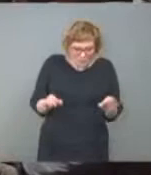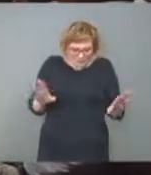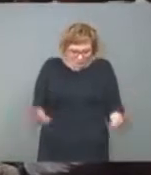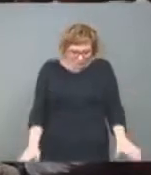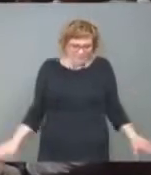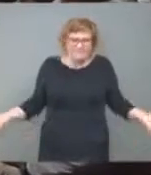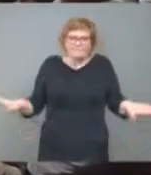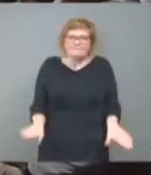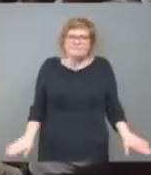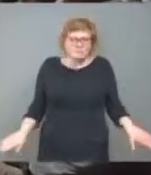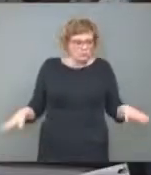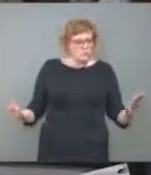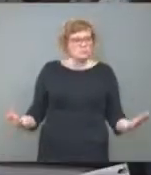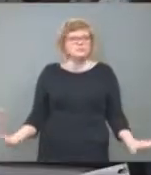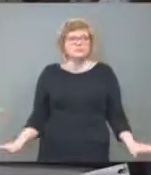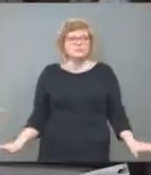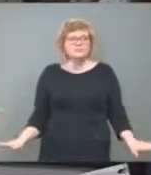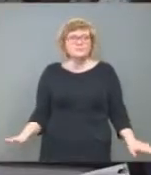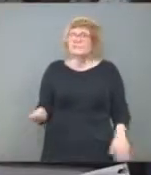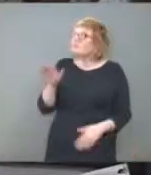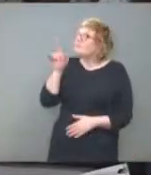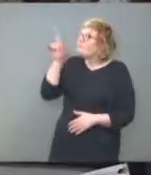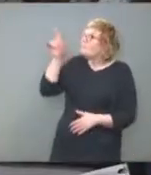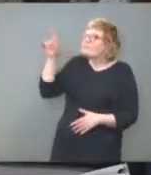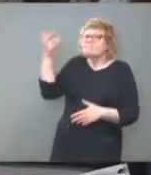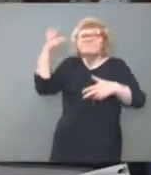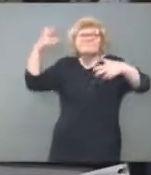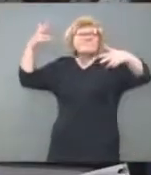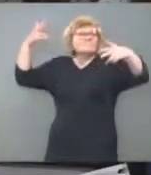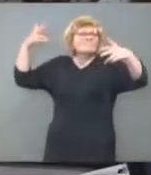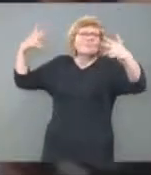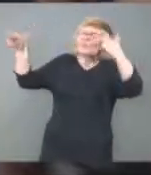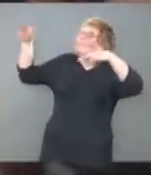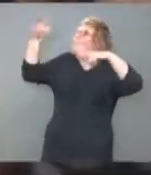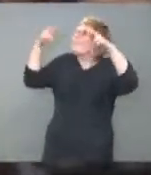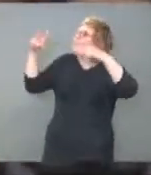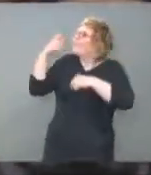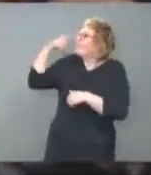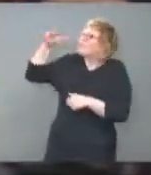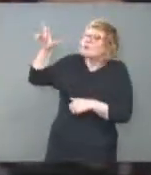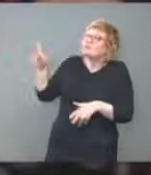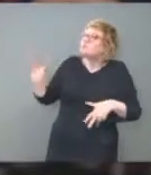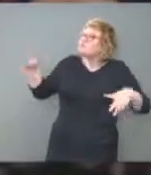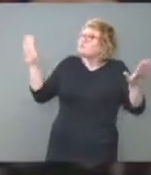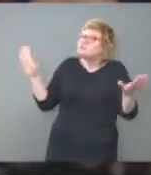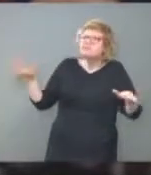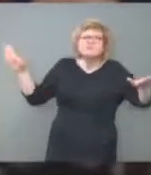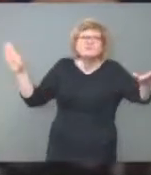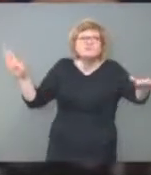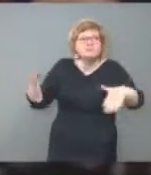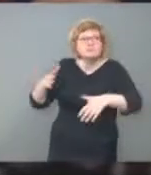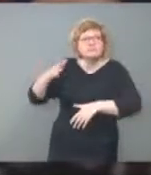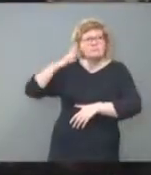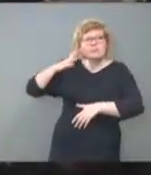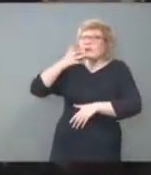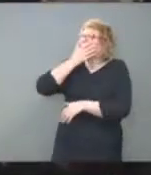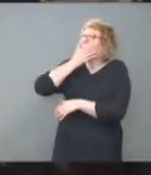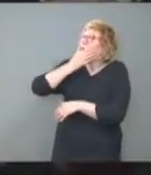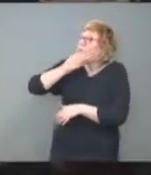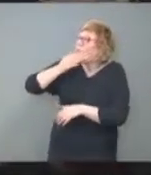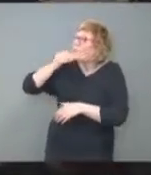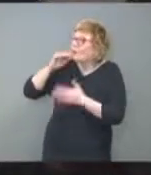voyageur ailé, comme il est gauche et veule, lui naguère si beau qu'il est comique et